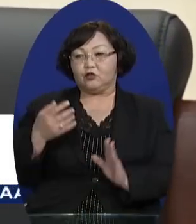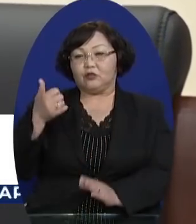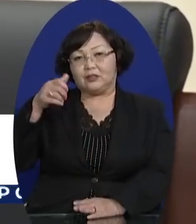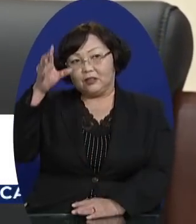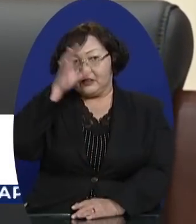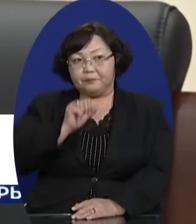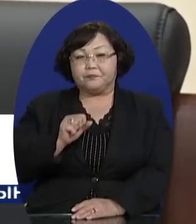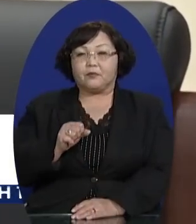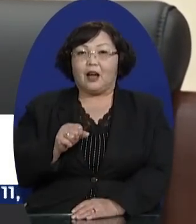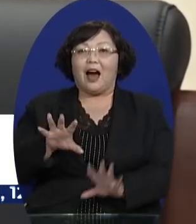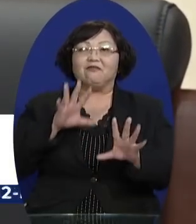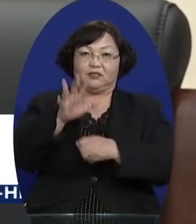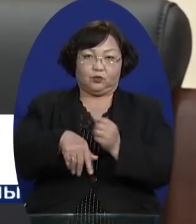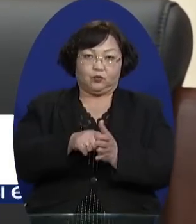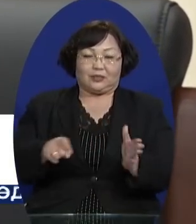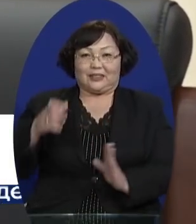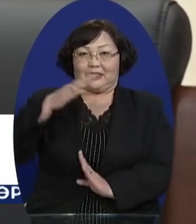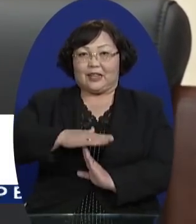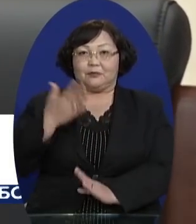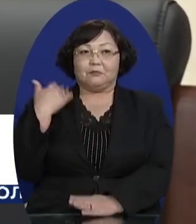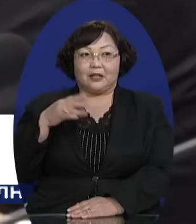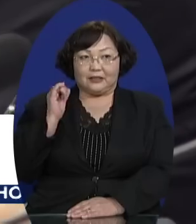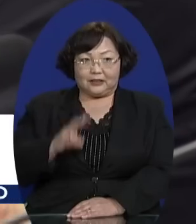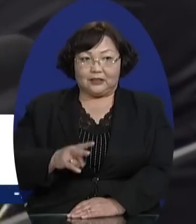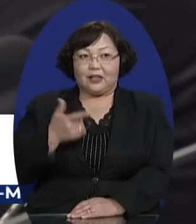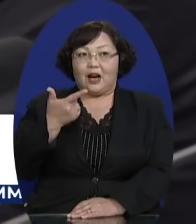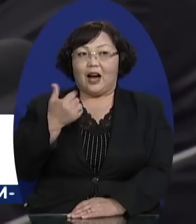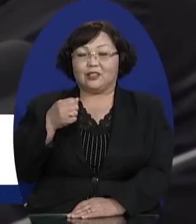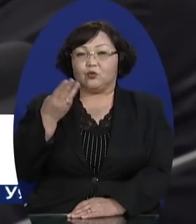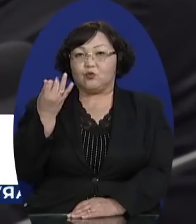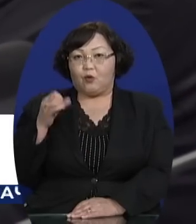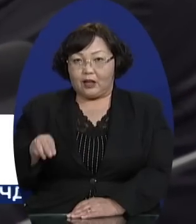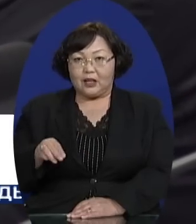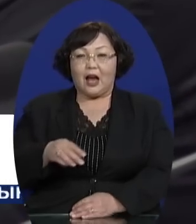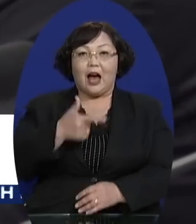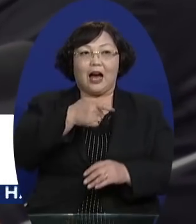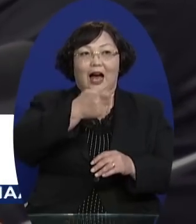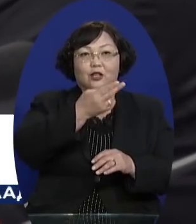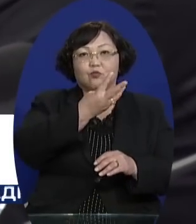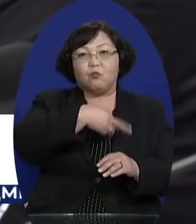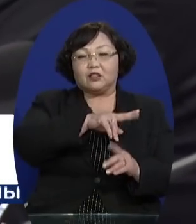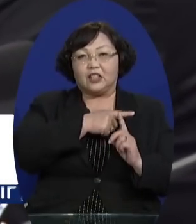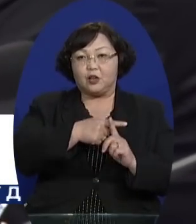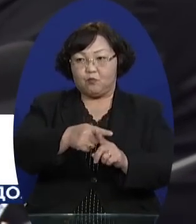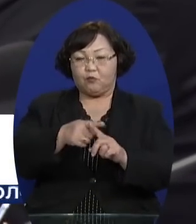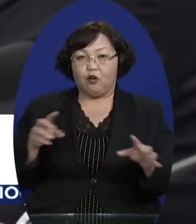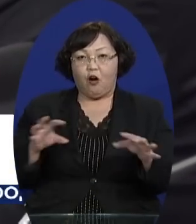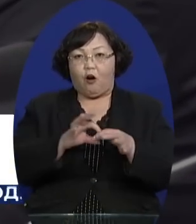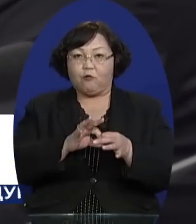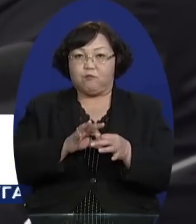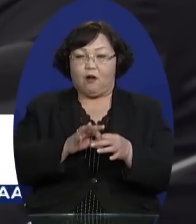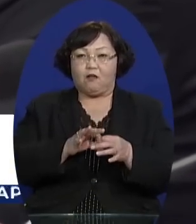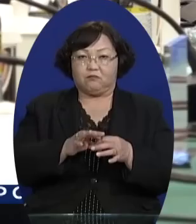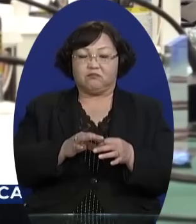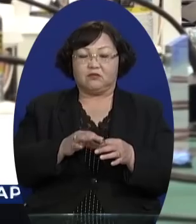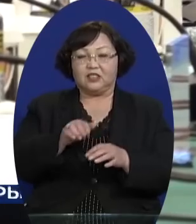хүрээнд 13 жил гацаанд орсон гашуун сухайд ганц мод бомбын хил холболтын цэгийг харилцан тохиролцсон. Өнөөдрийн уулзалтаар гашуун сухайд ганц